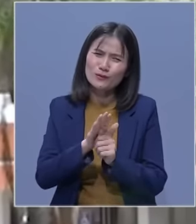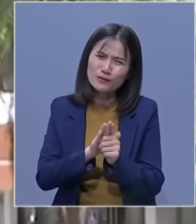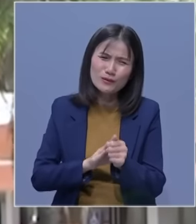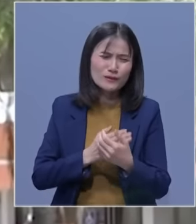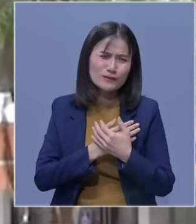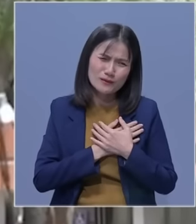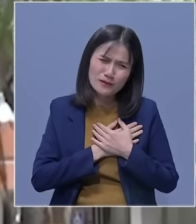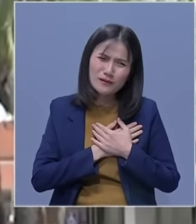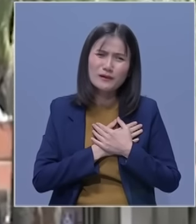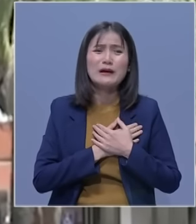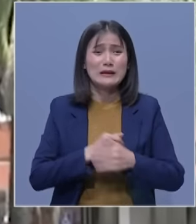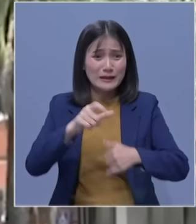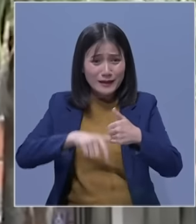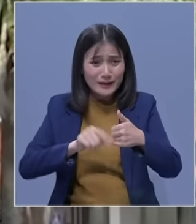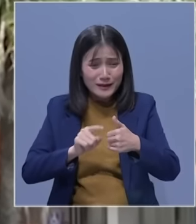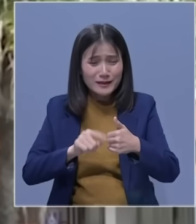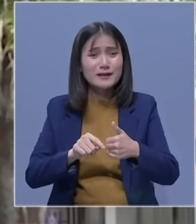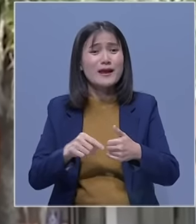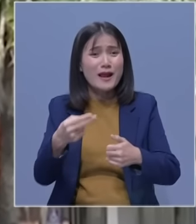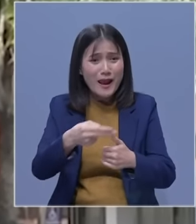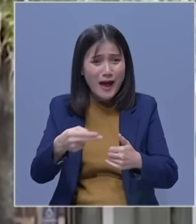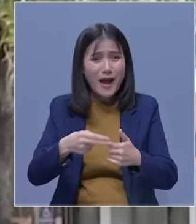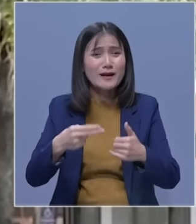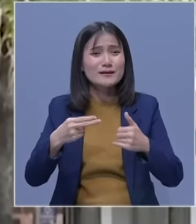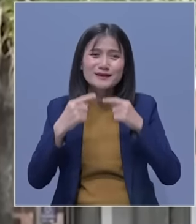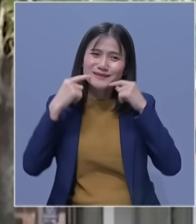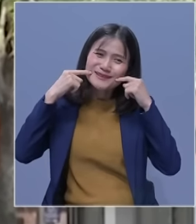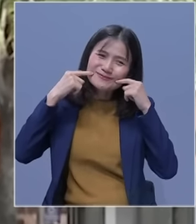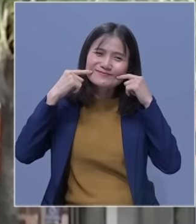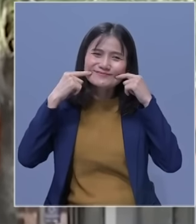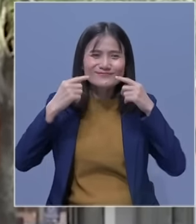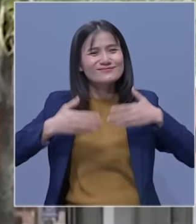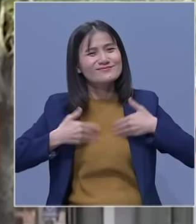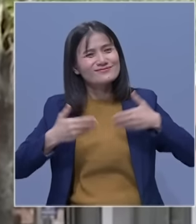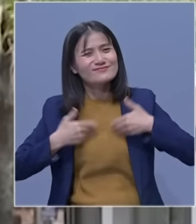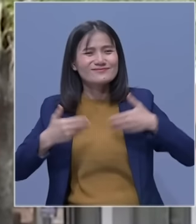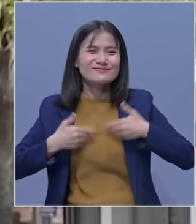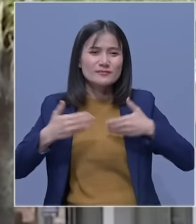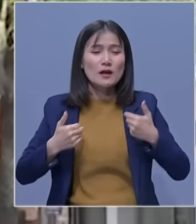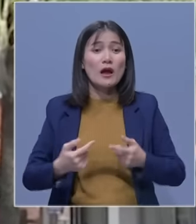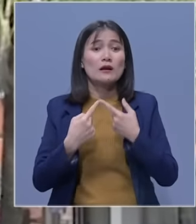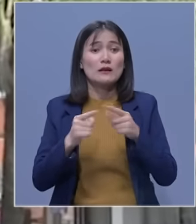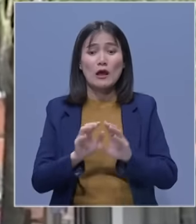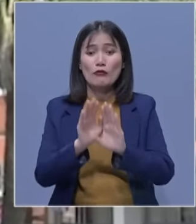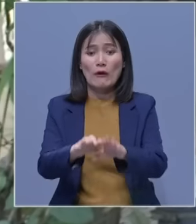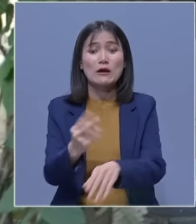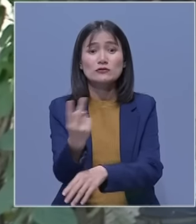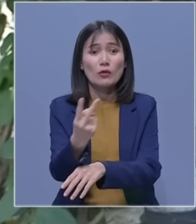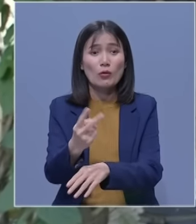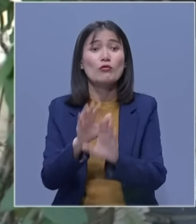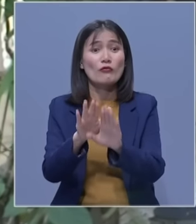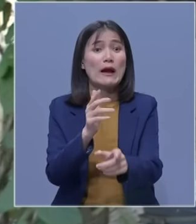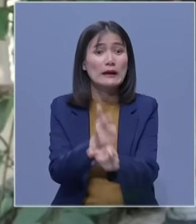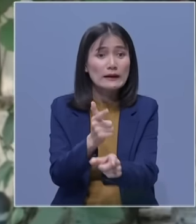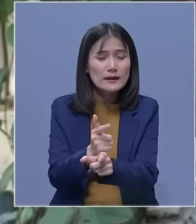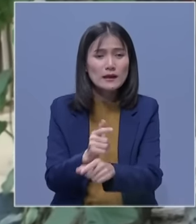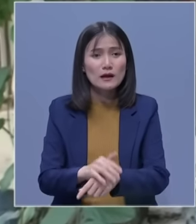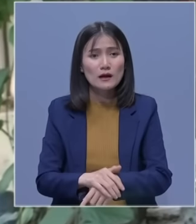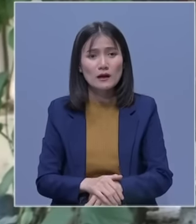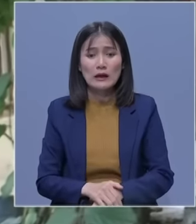แล้วน้องเป็นคนร่าเริงนะคะแต่ว่าเหมือนจุดที่น้องไปที่ไปฝากสามีภรรยาคู่นี้เลี้ยงอ่ะเข้าใจว่าต